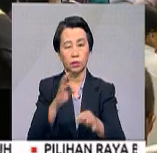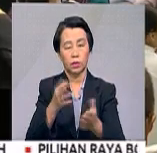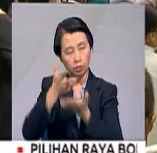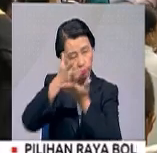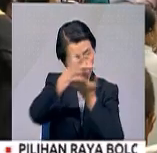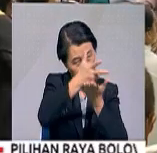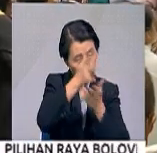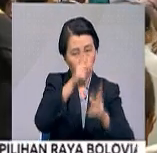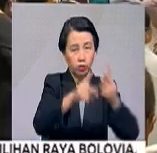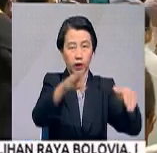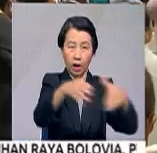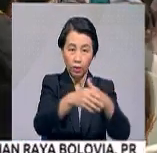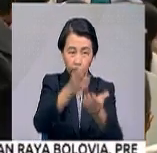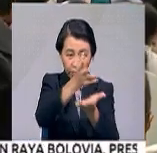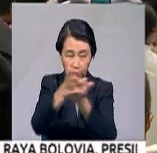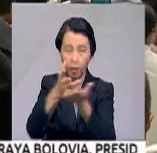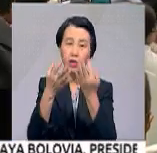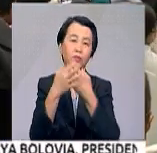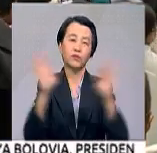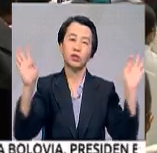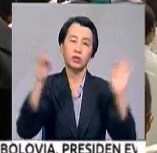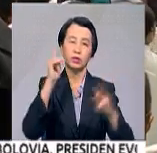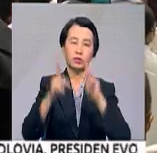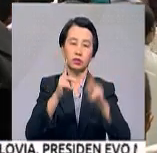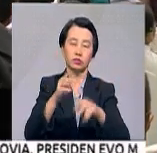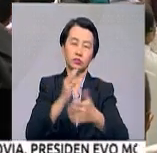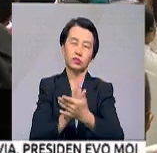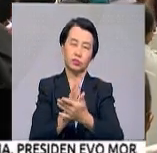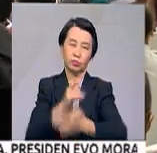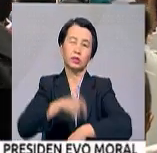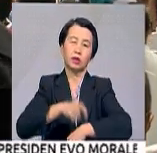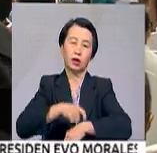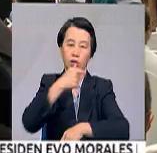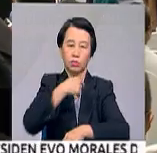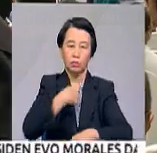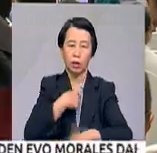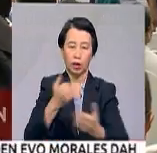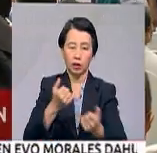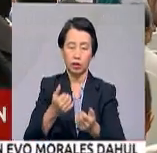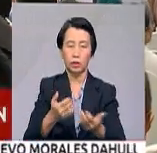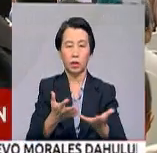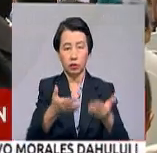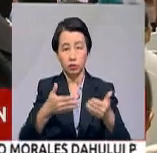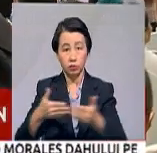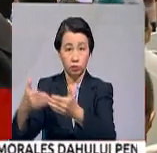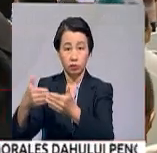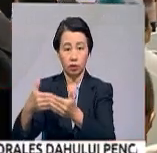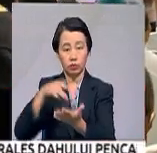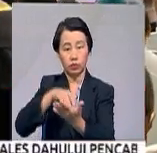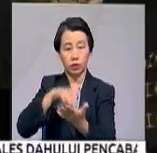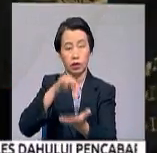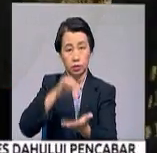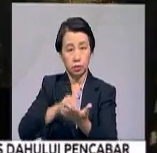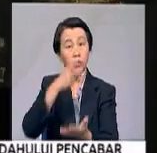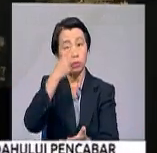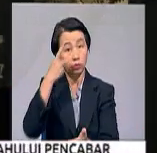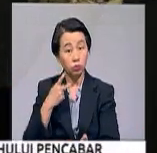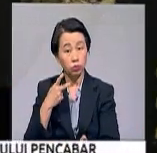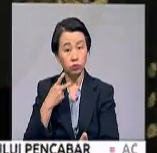wedding atau event. Untuk setara waktu sebab saya pun plan nak sambung belajar di UNIMAS di Kuching, Sarawak.